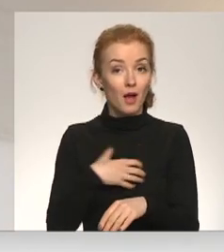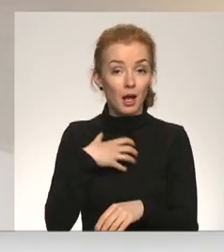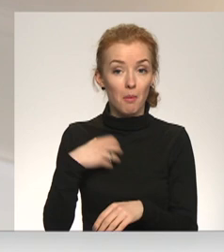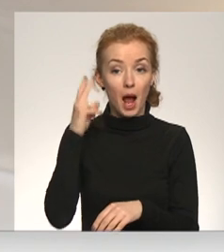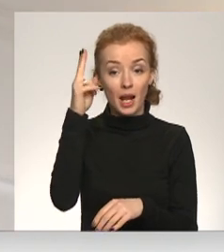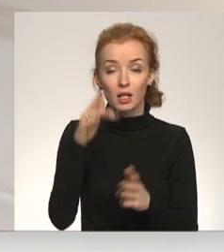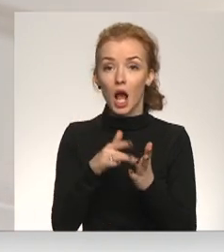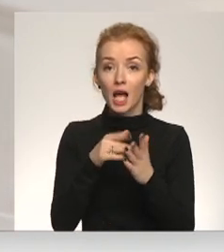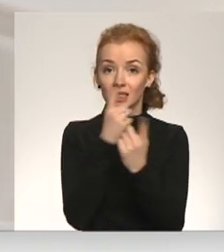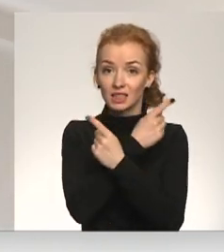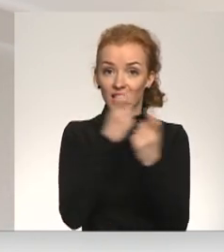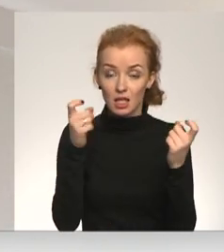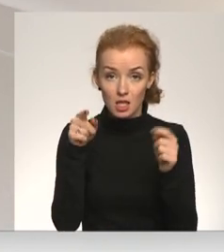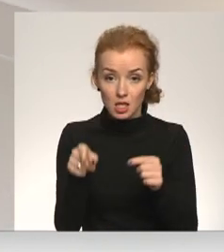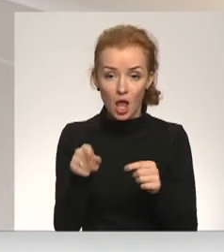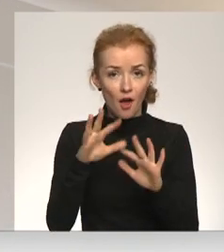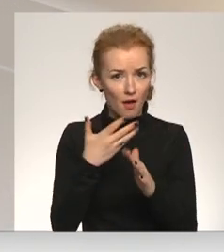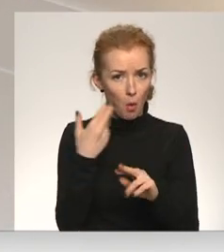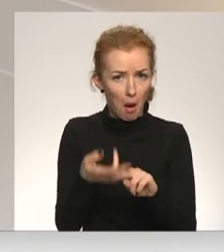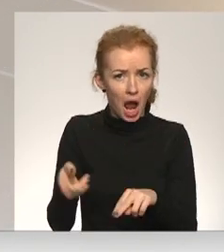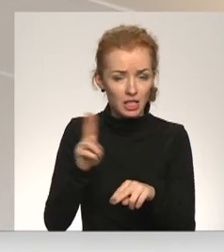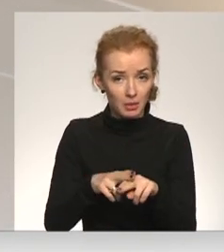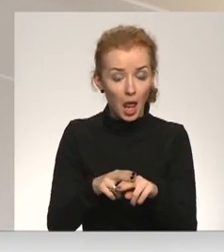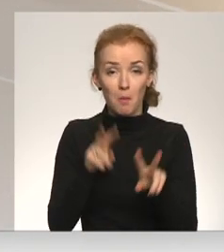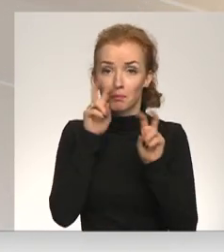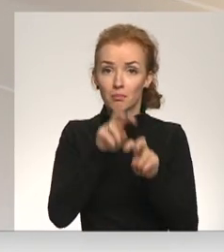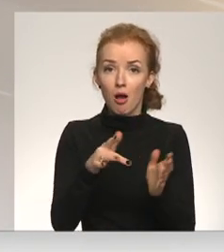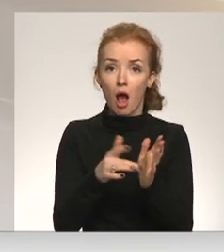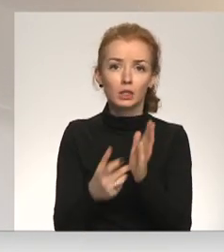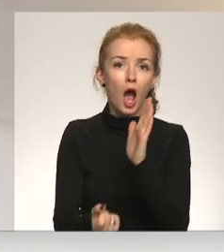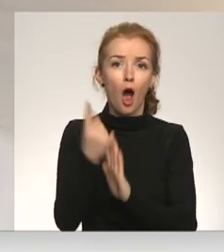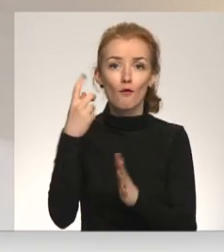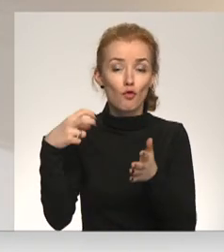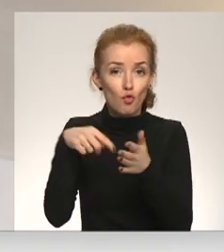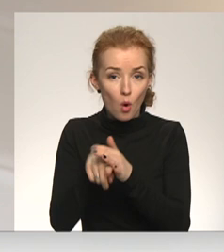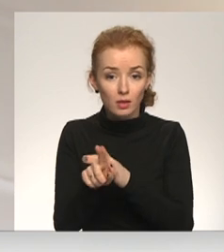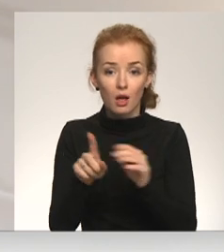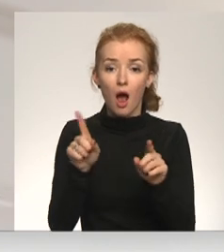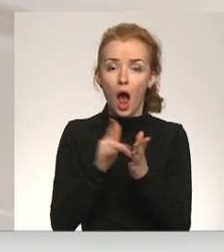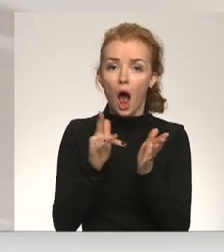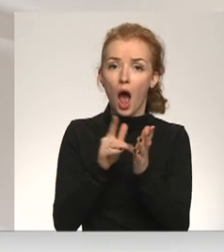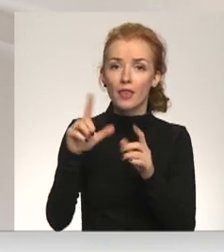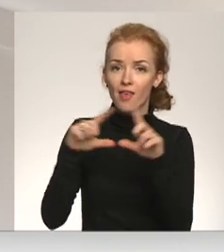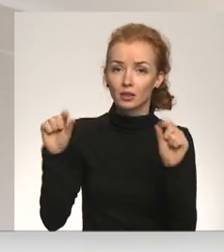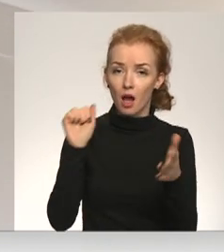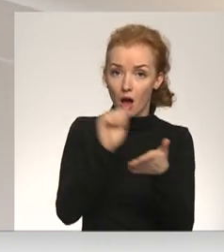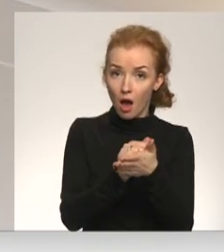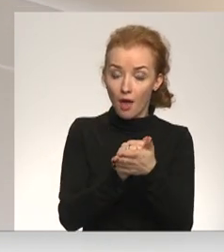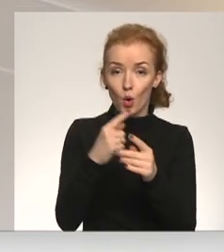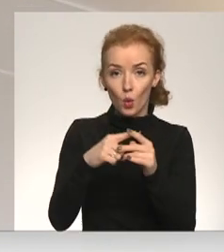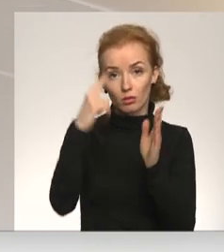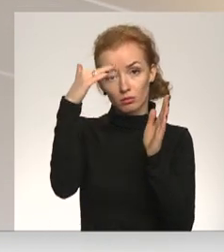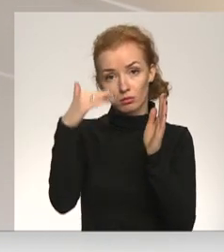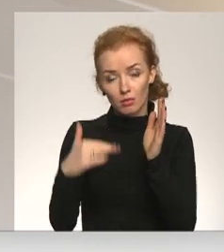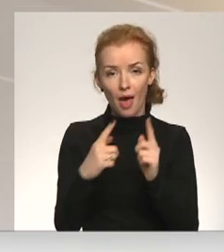ziņas vēstījums, vai tas nav pārspīlēts, pārbaudīt ziņas avotu, kāds medijs vai iestāde to publicējusi, izpētīt ziņas saturu vai